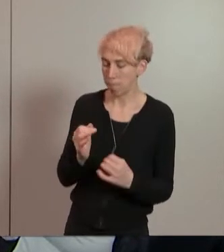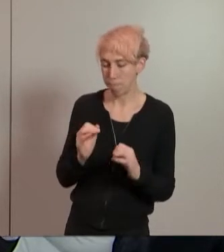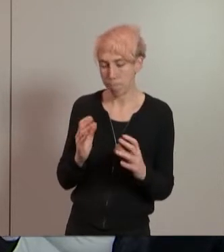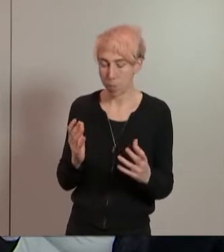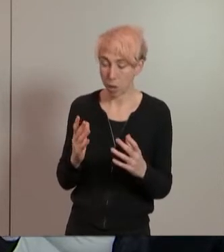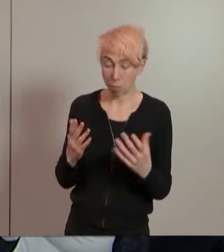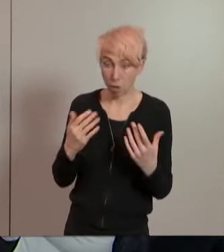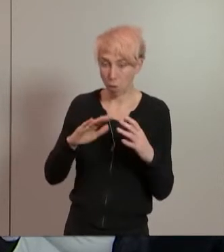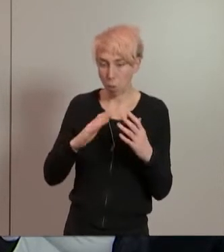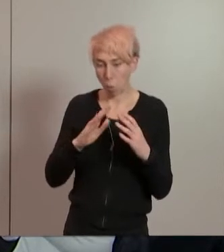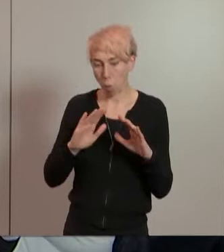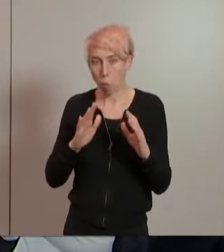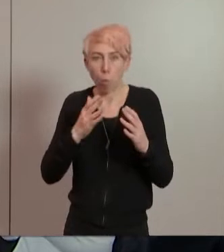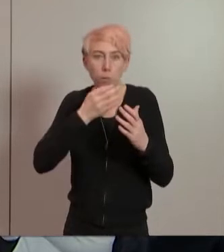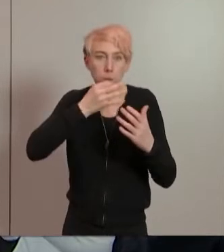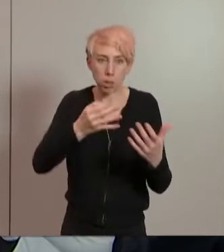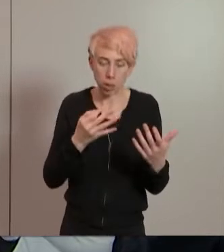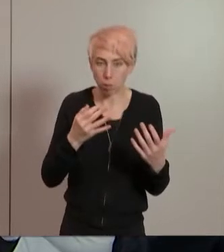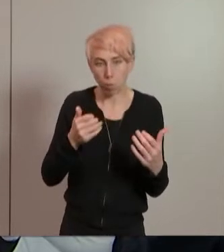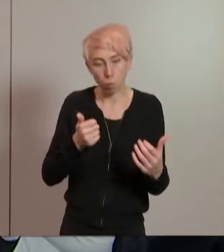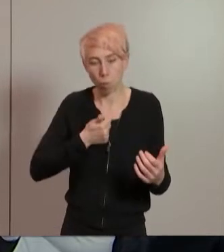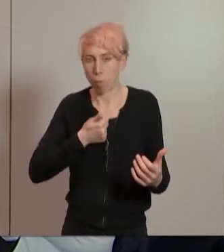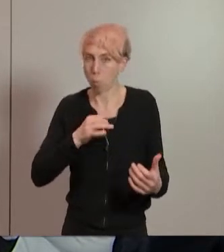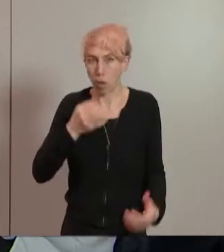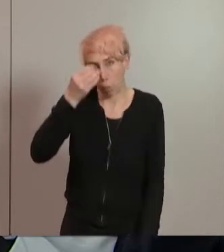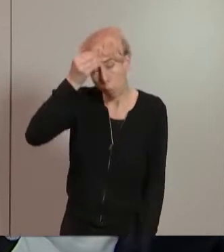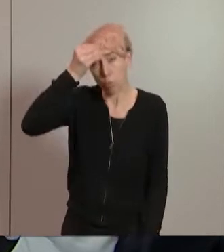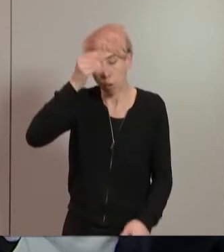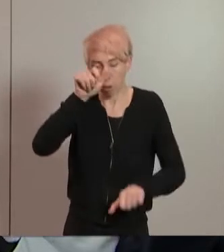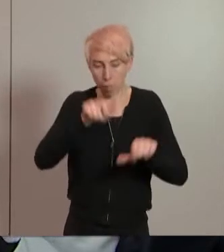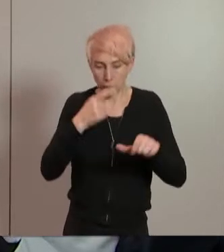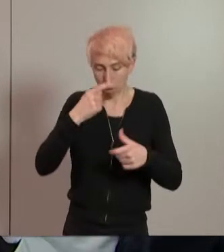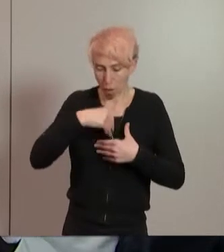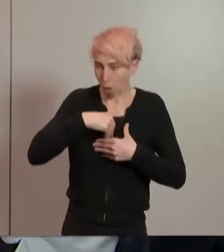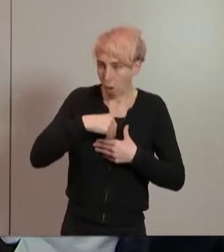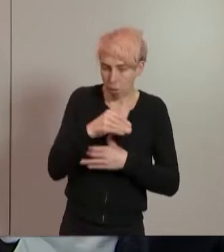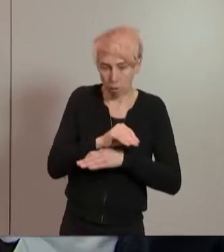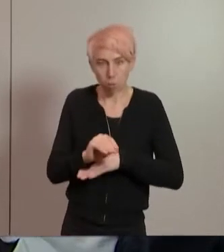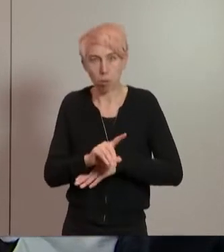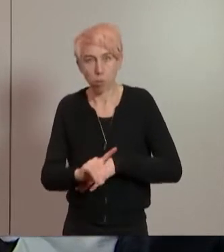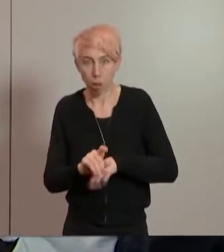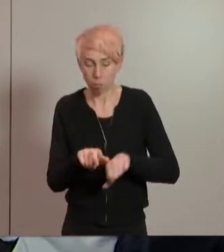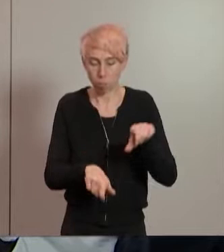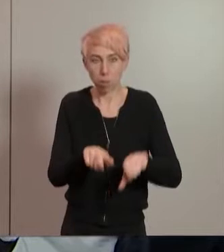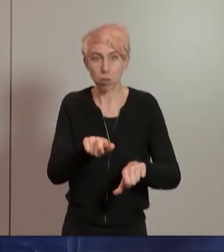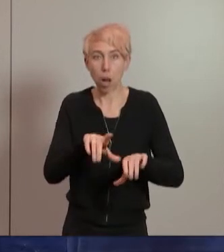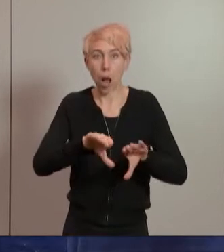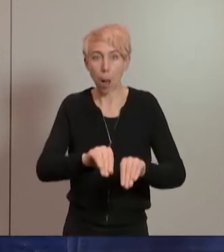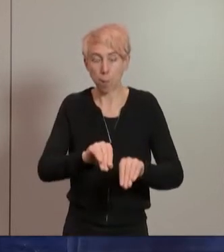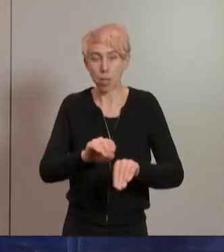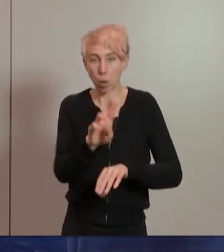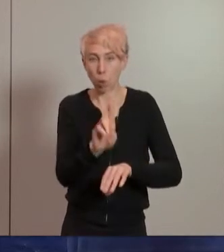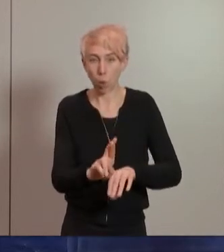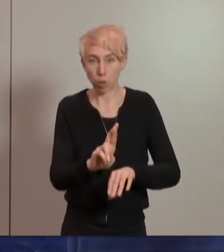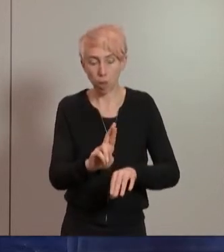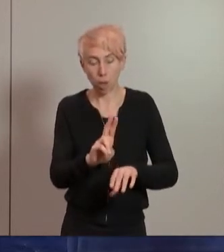je suis comme vous, conscient du sentiment d'insécurité exprimé par les Roséens. J'en rencontre régulièrement,